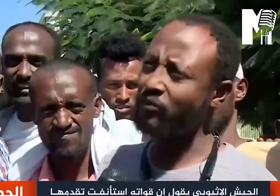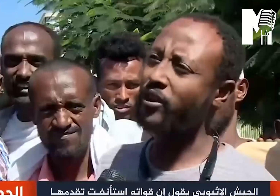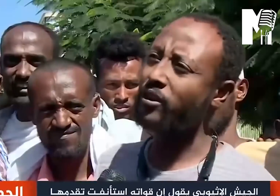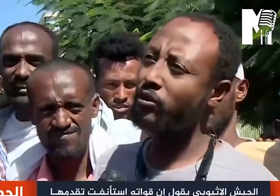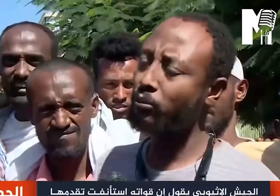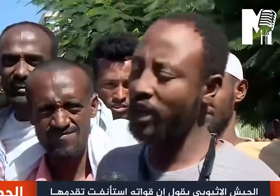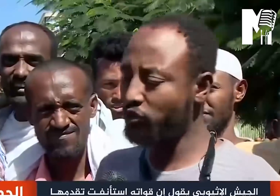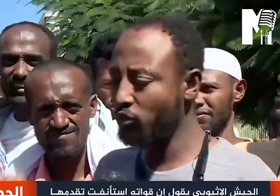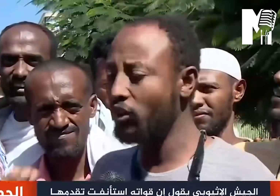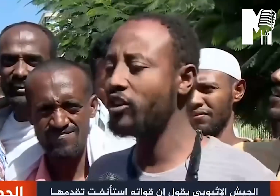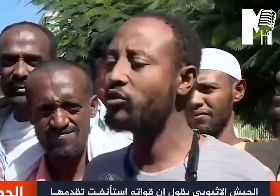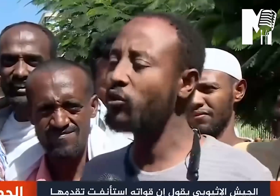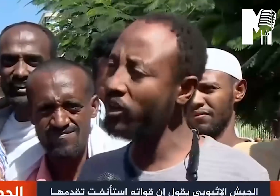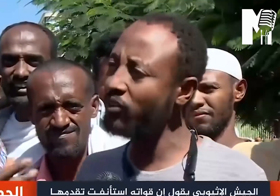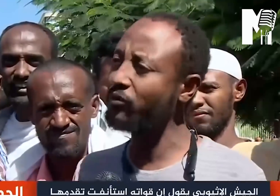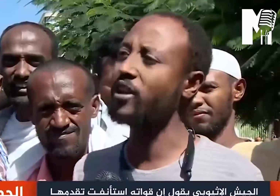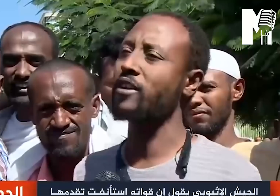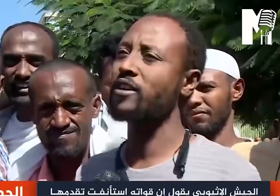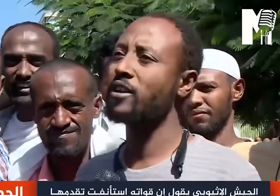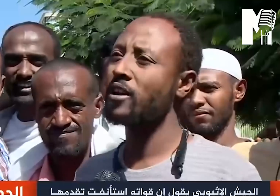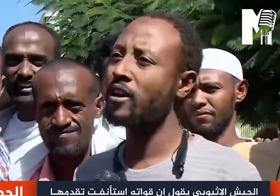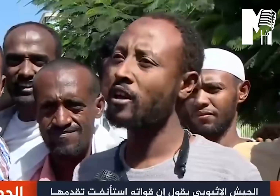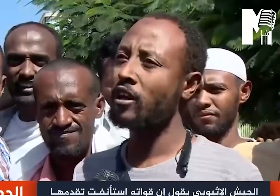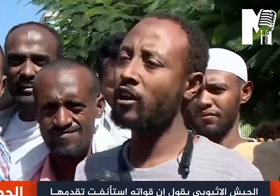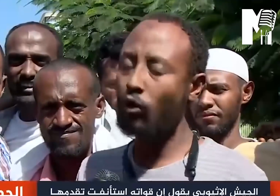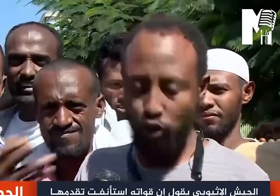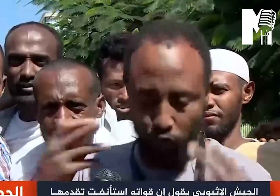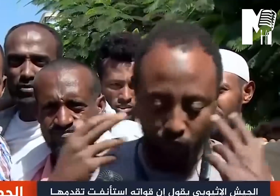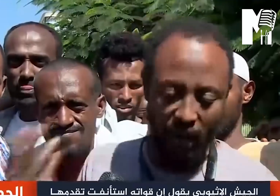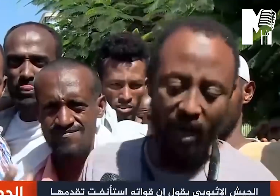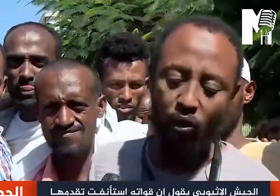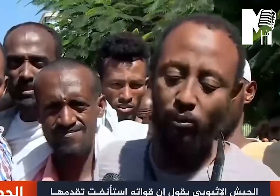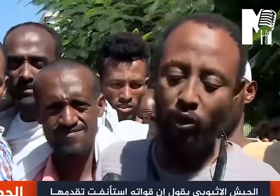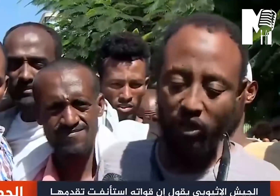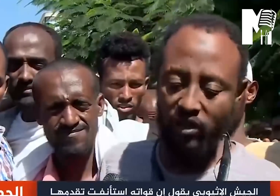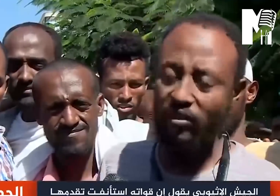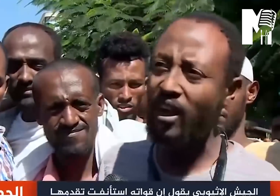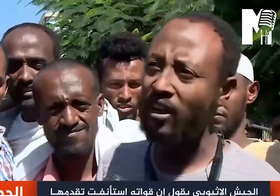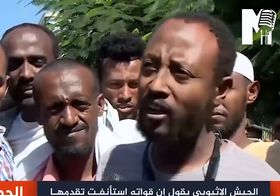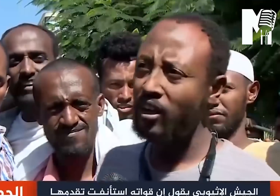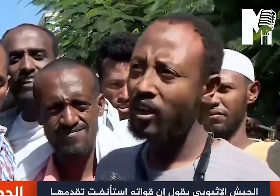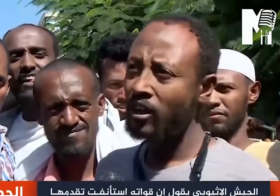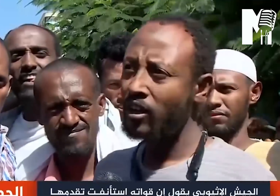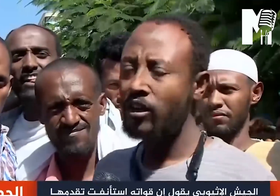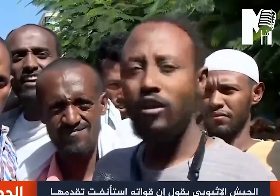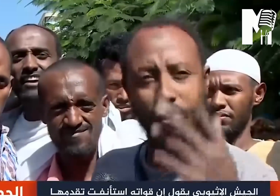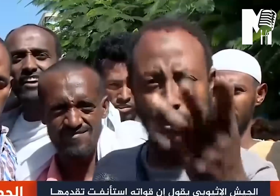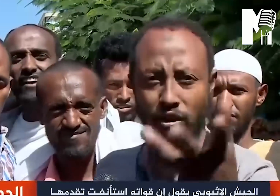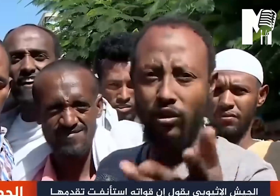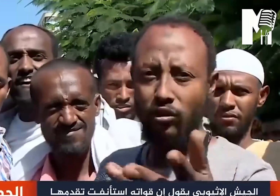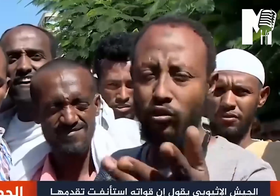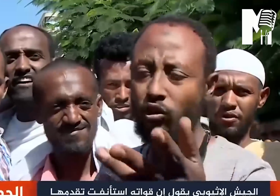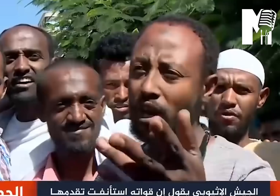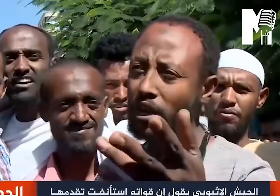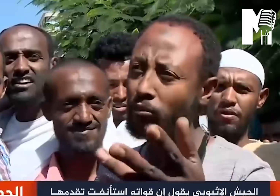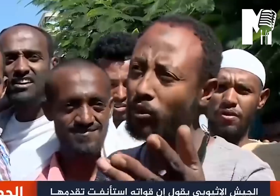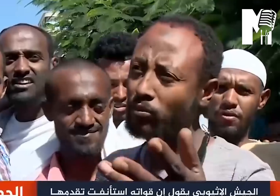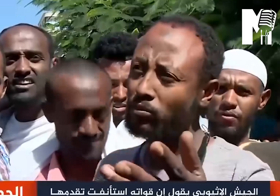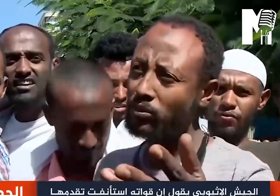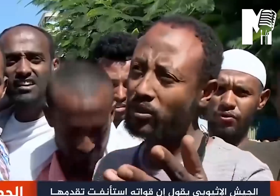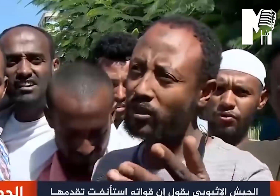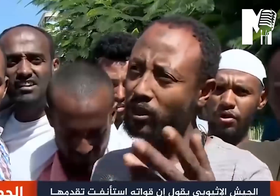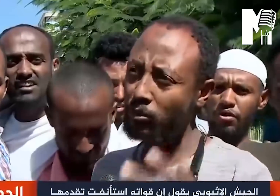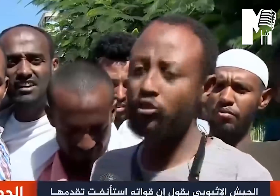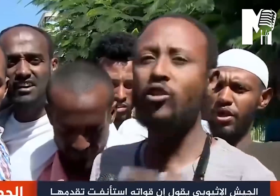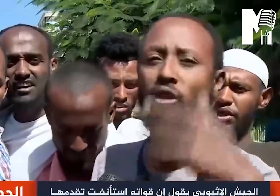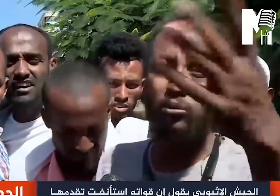dagaalamaya dhinaca kale ra'iisul wasaaraha dawladda Ethiopia Dr. Abiy Ahmed ayaa maalintii shalay wuxuu toobar u soo xiray ciidankii ugu badnaa oo toobar looga furay